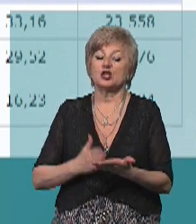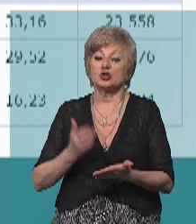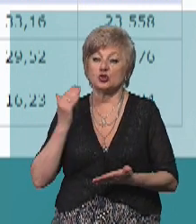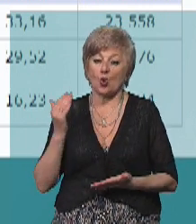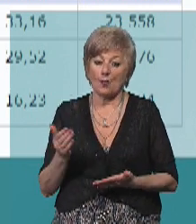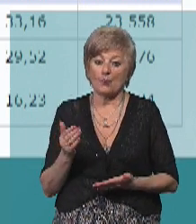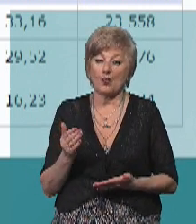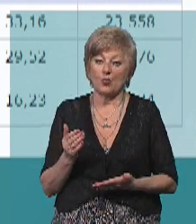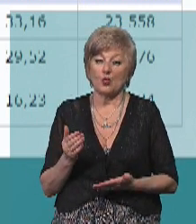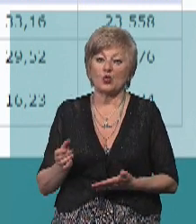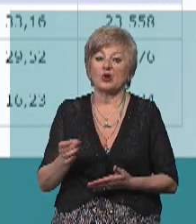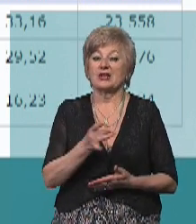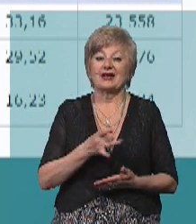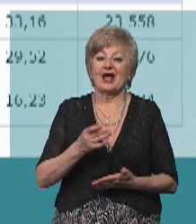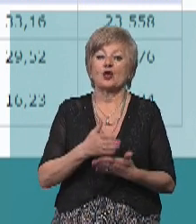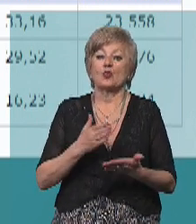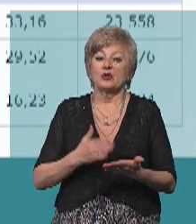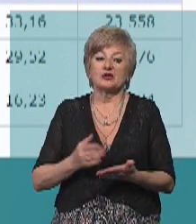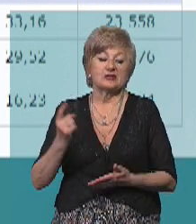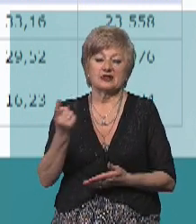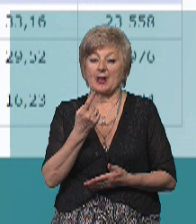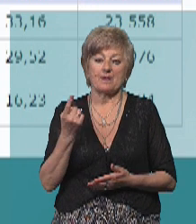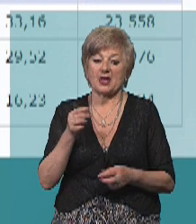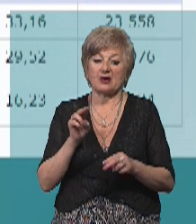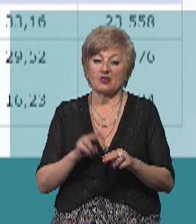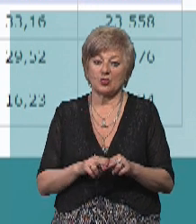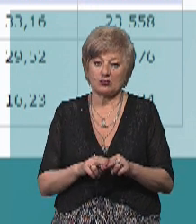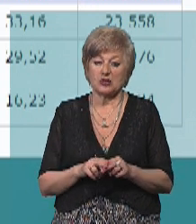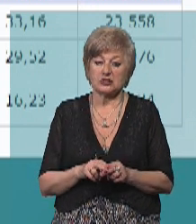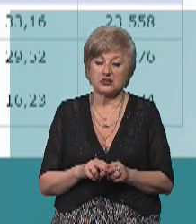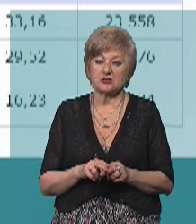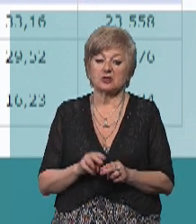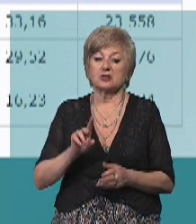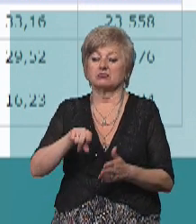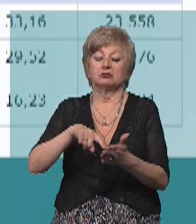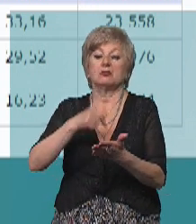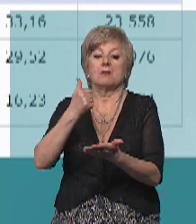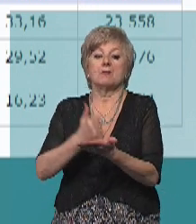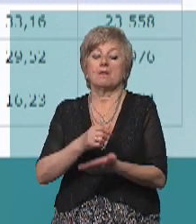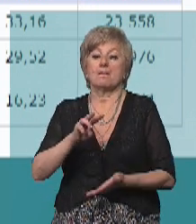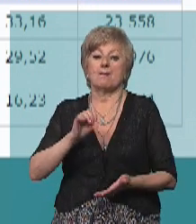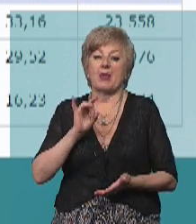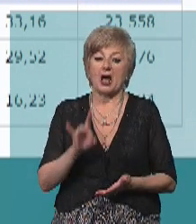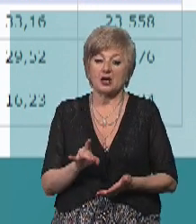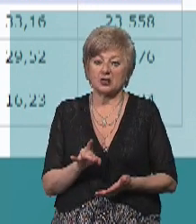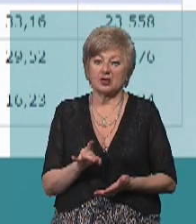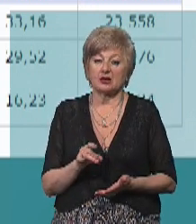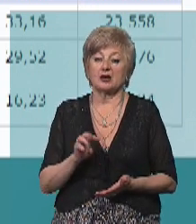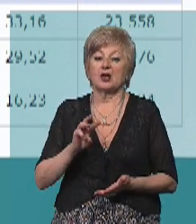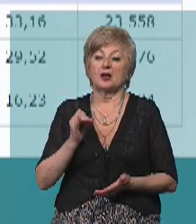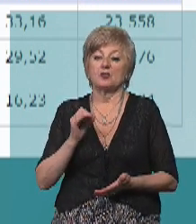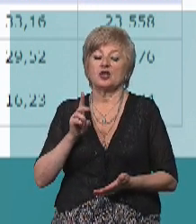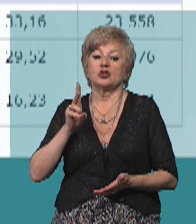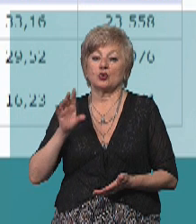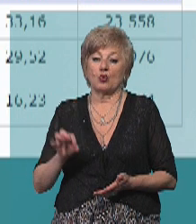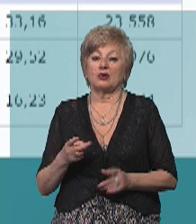Мелітополь і район Мелітопольський. На першій позиції чинний мер міста Сергій Мінько,